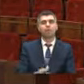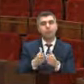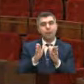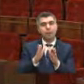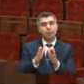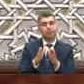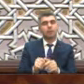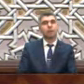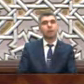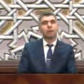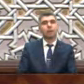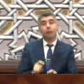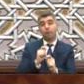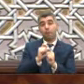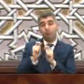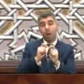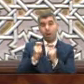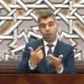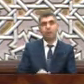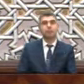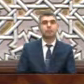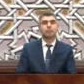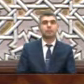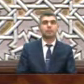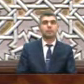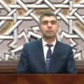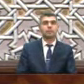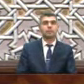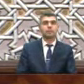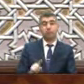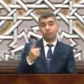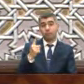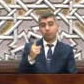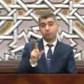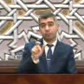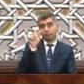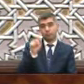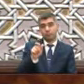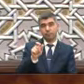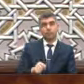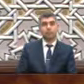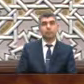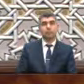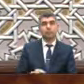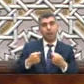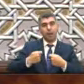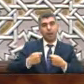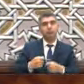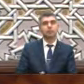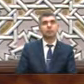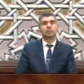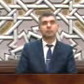الآن باب التعقيبات بإعطاء الكلمة للسيد الرئيس مصطفى